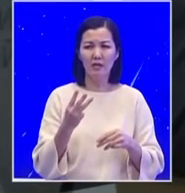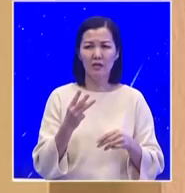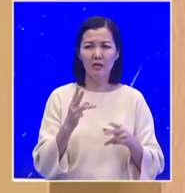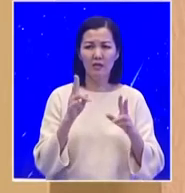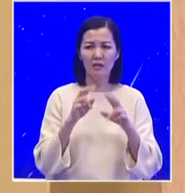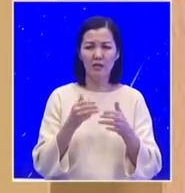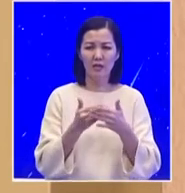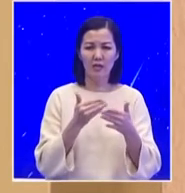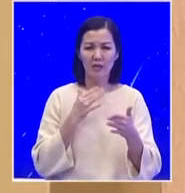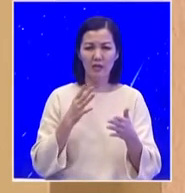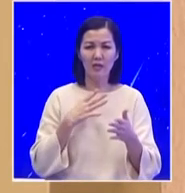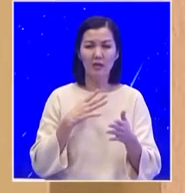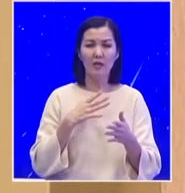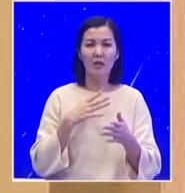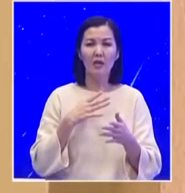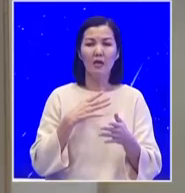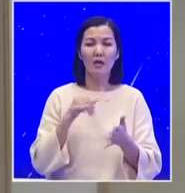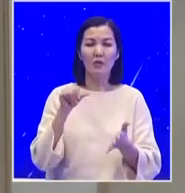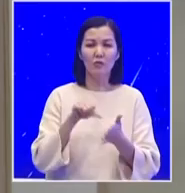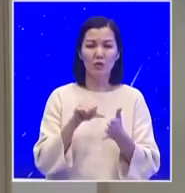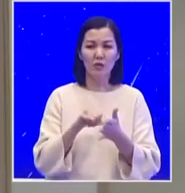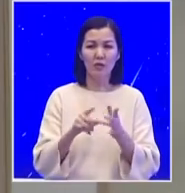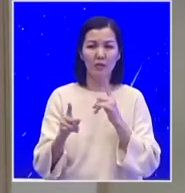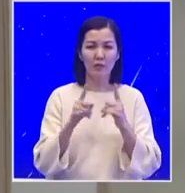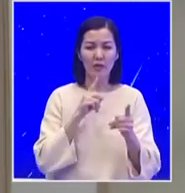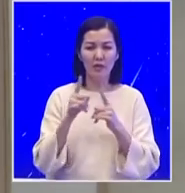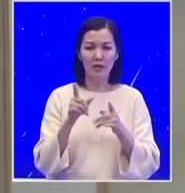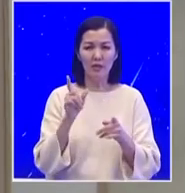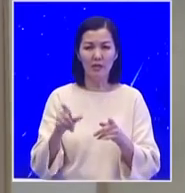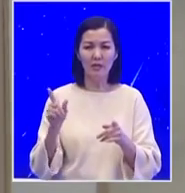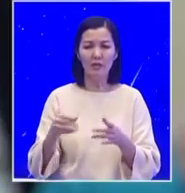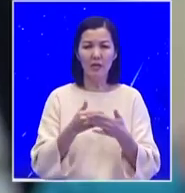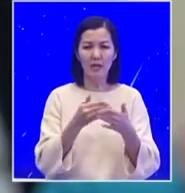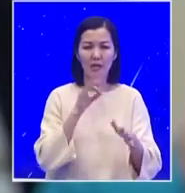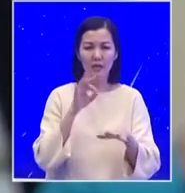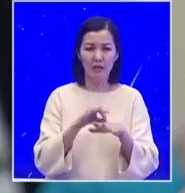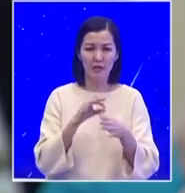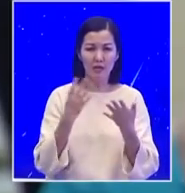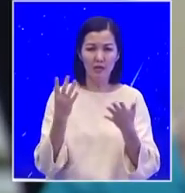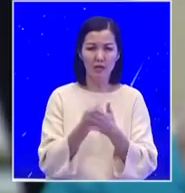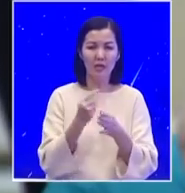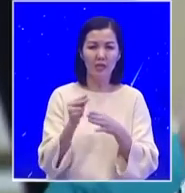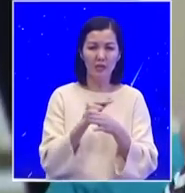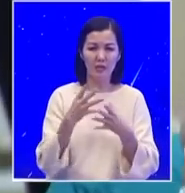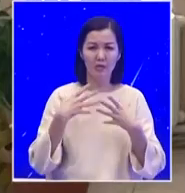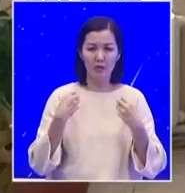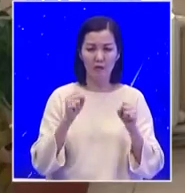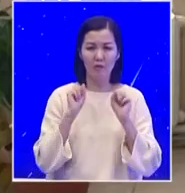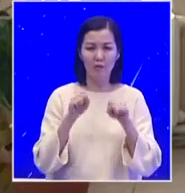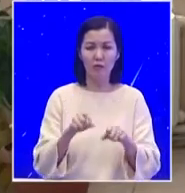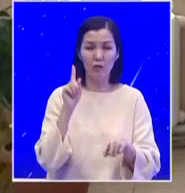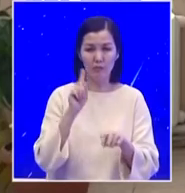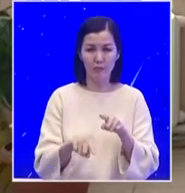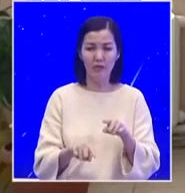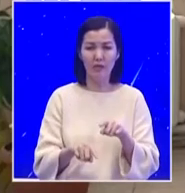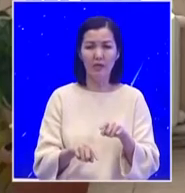скрининг-вида. Как отмечают участники брифинга, пациенты, обратившиеся на раннем этапе заболевания, излечиваются на порядок быстрее. Для